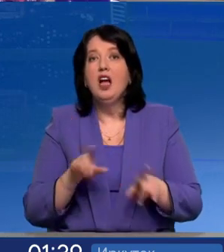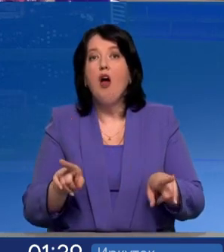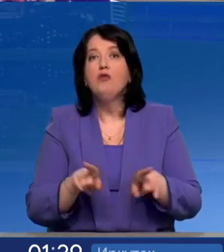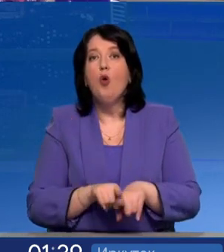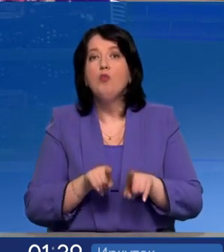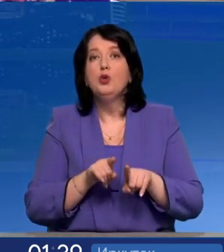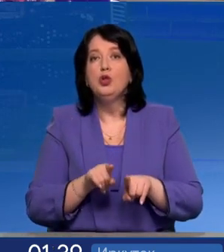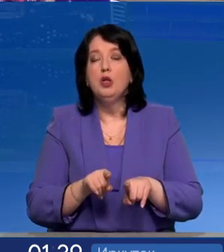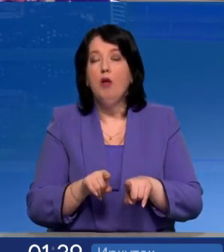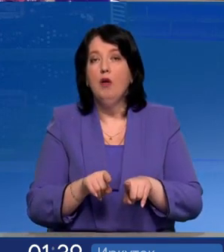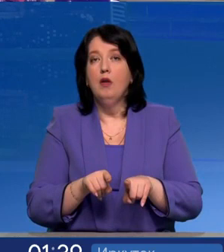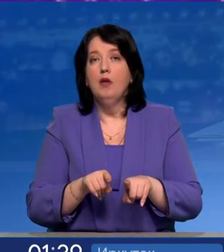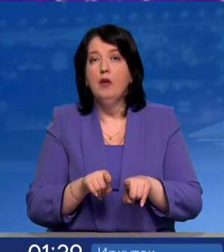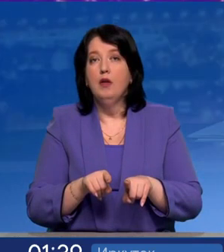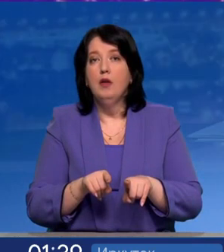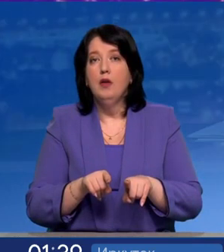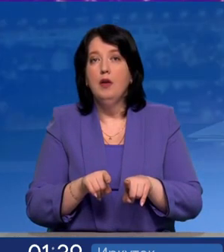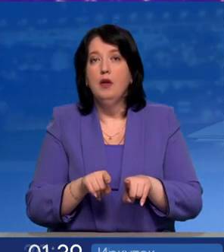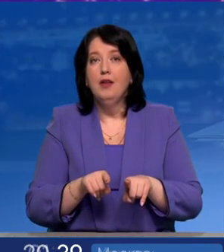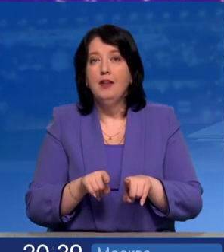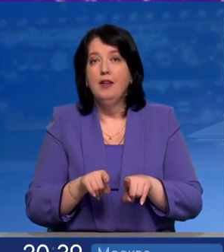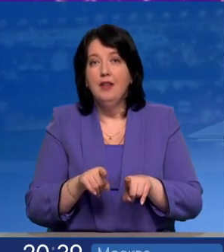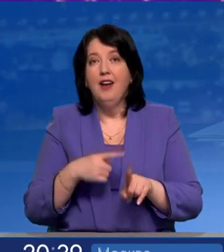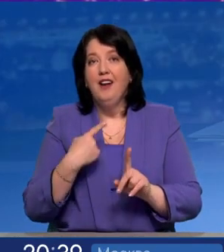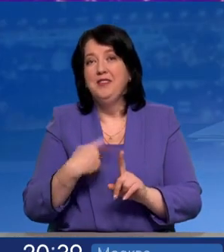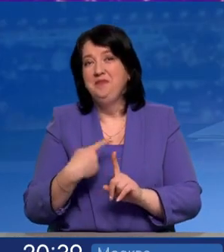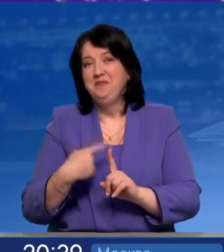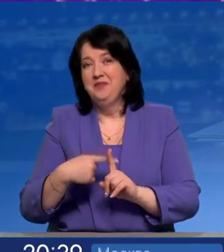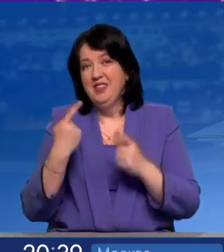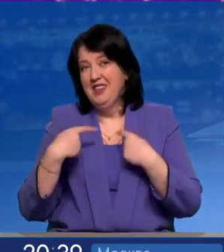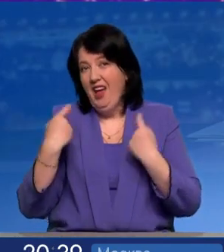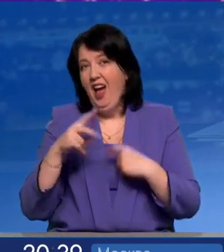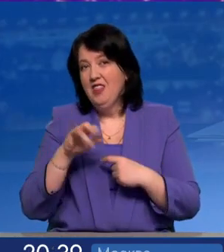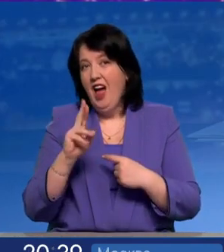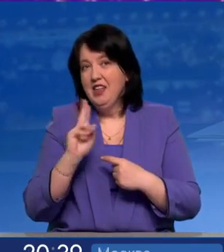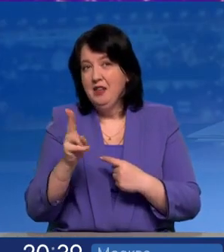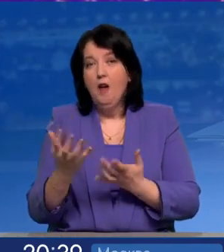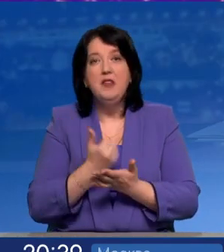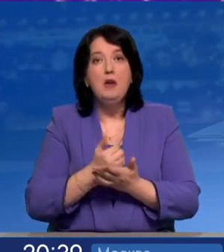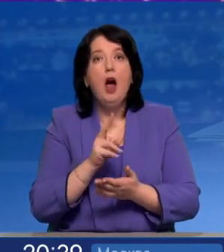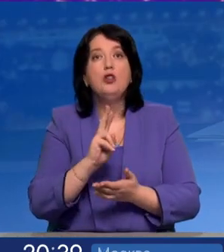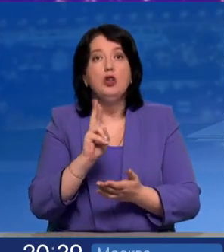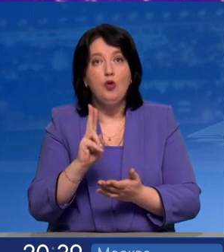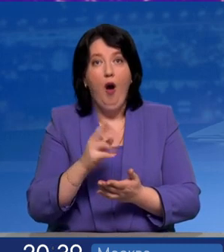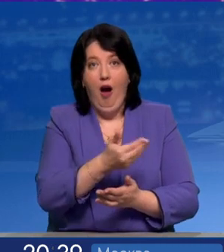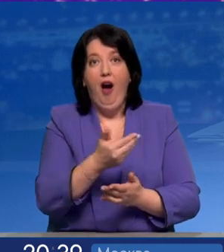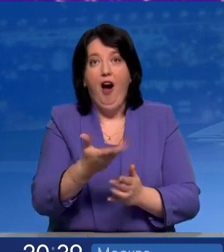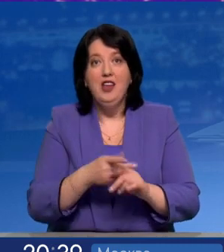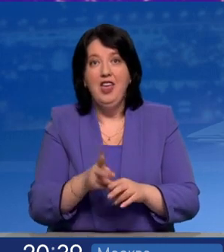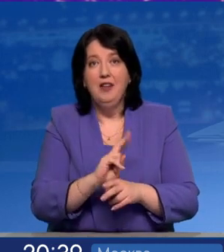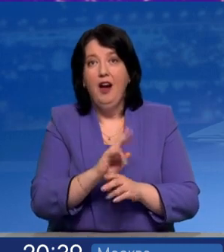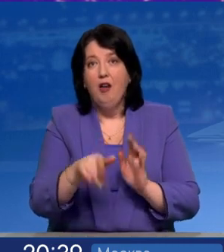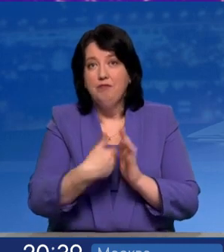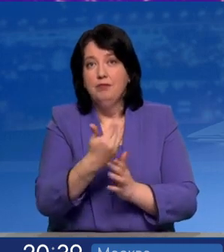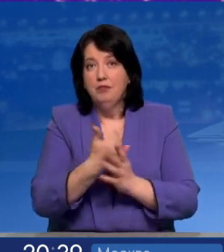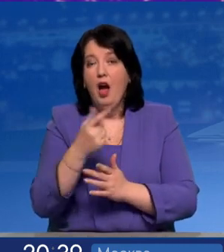понимаете, лайки набирают все равно эти. Да, мы сейчас вот подгружают у нас коллеги ролик с госпожой Ивлеевой, какие вопросы